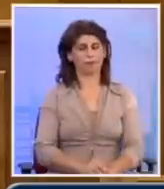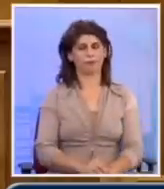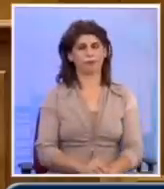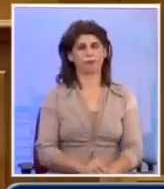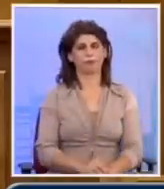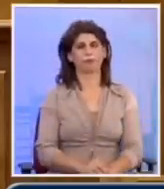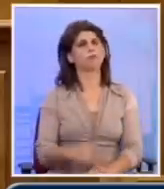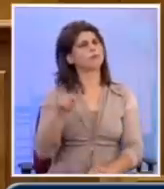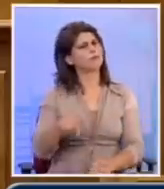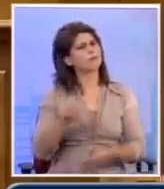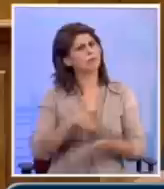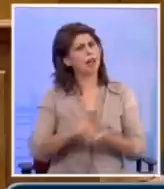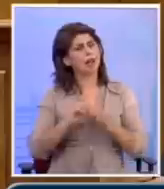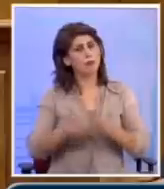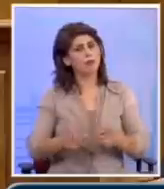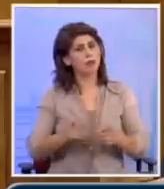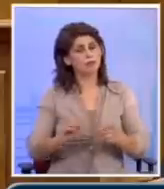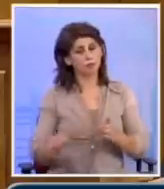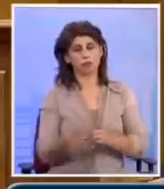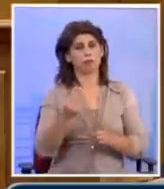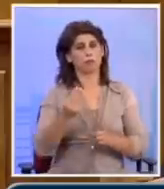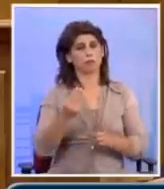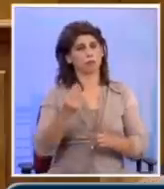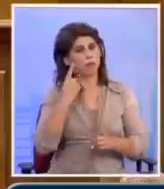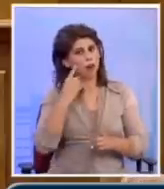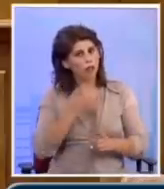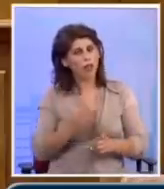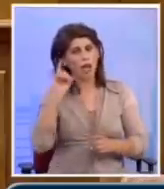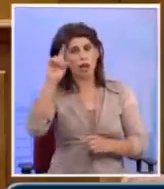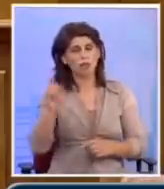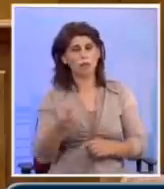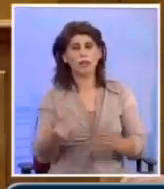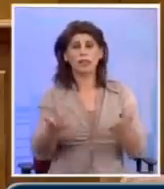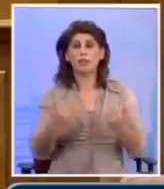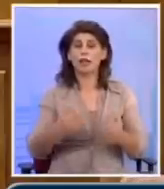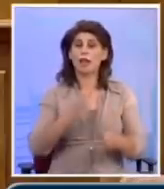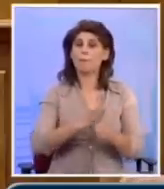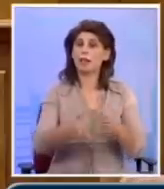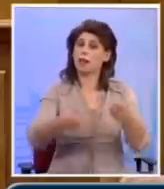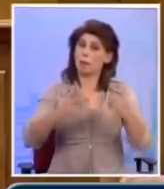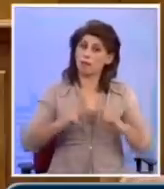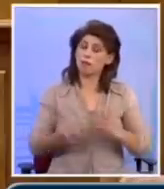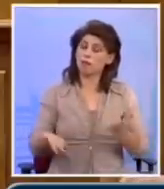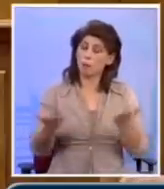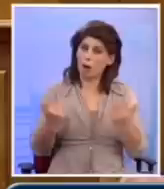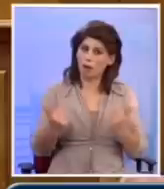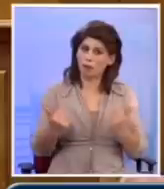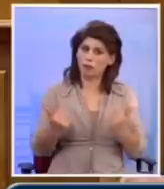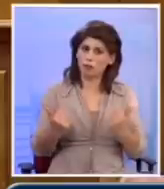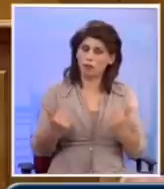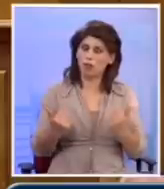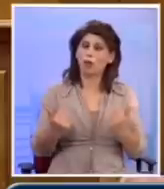Να άλλη μια απόφαση που γεννά εύλογα ερωτηματικά και για την οποία δεν έχουν δοθεί επαρκείς απαντήσεις. Ούτε